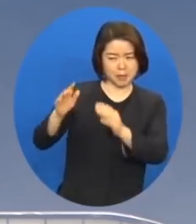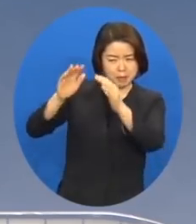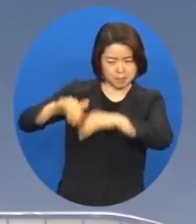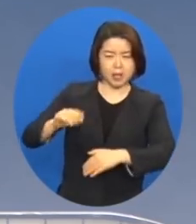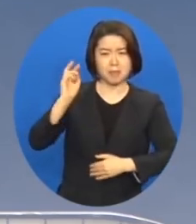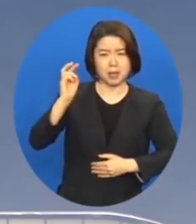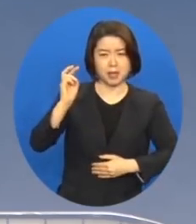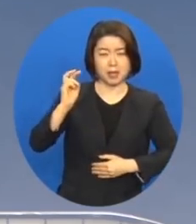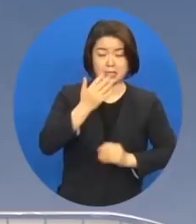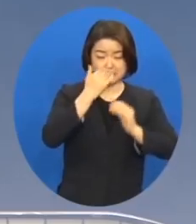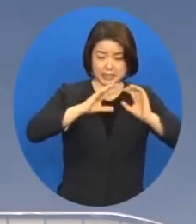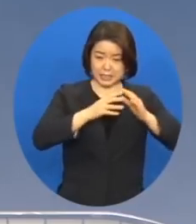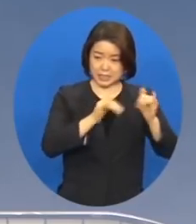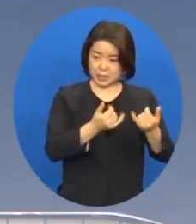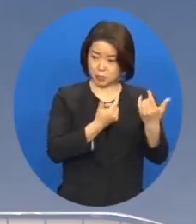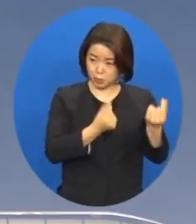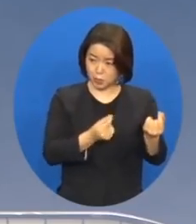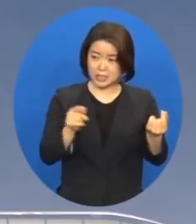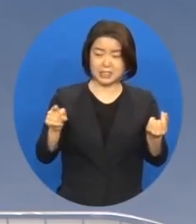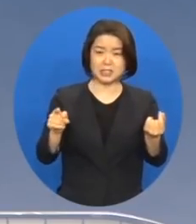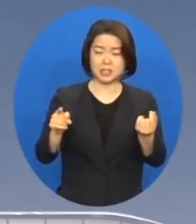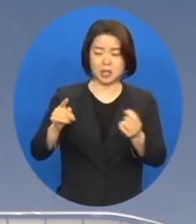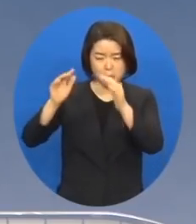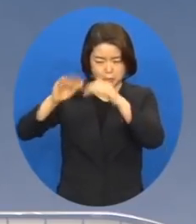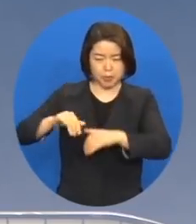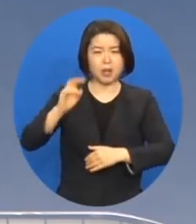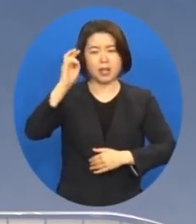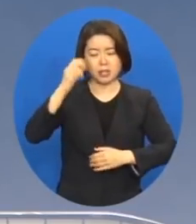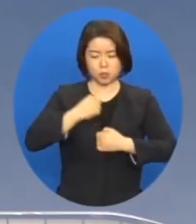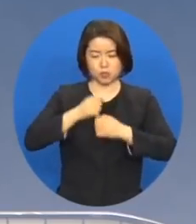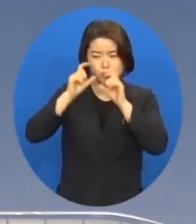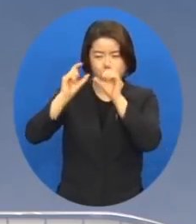이스라엘 백성들처럼 될 것이라고 경고하고 있는 겁니다.